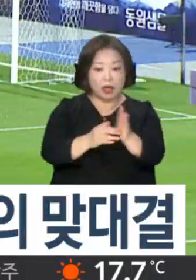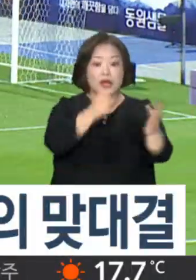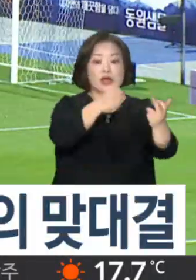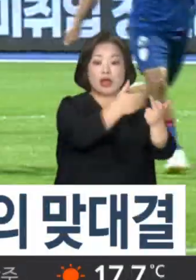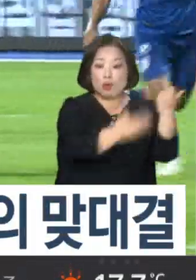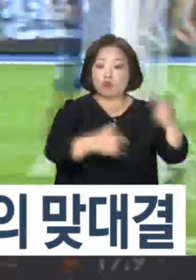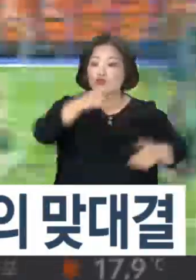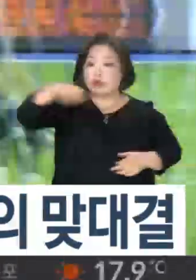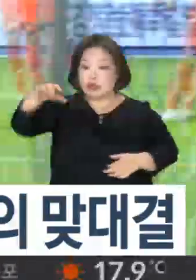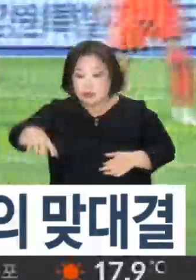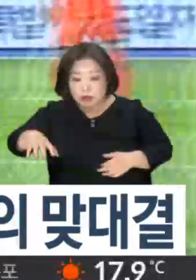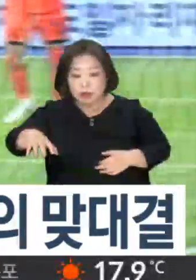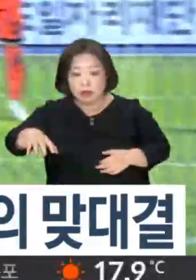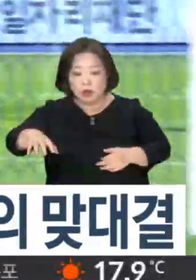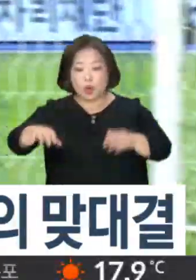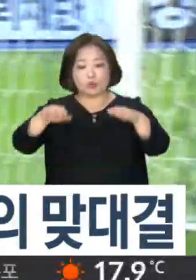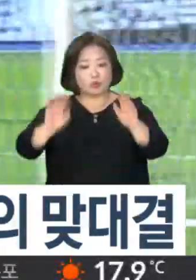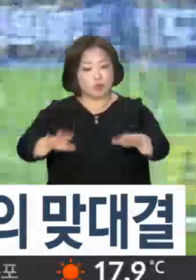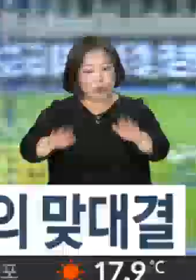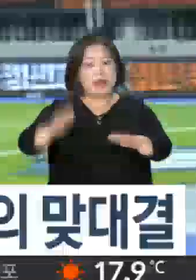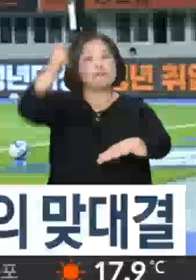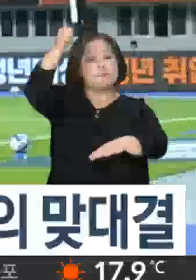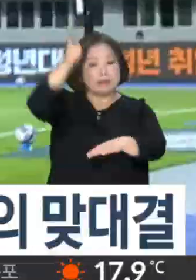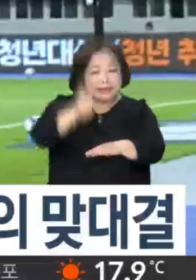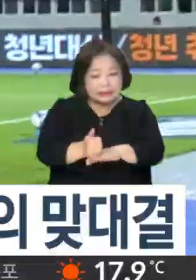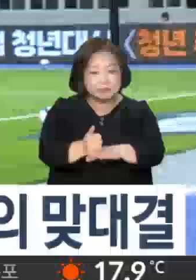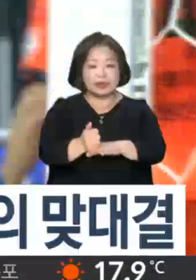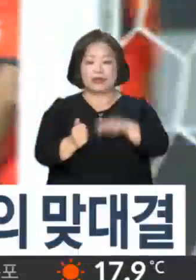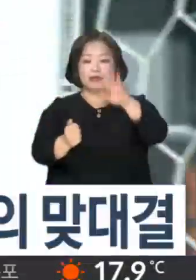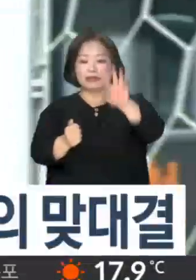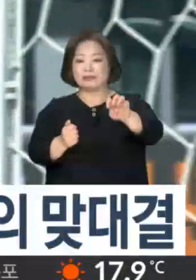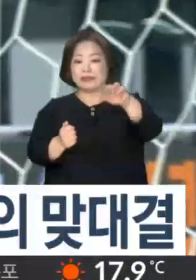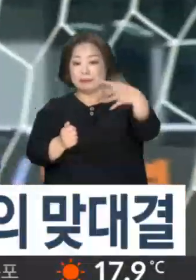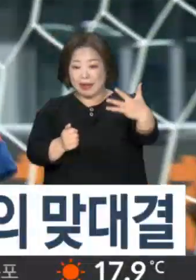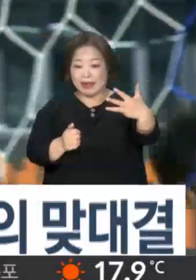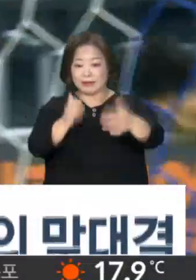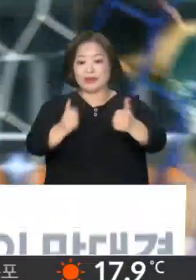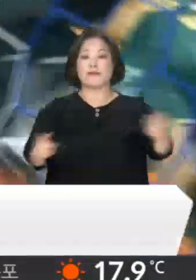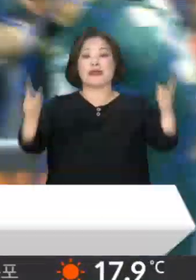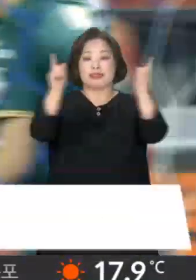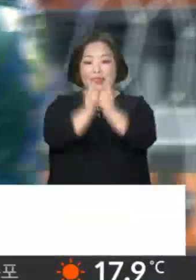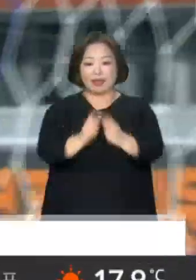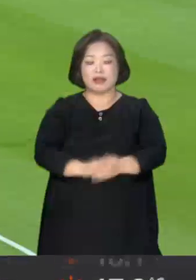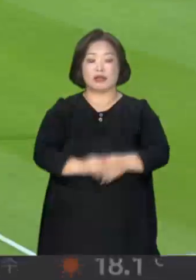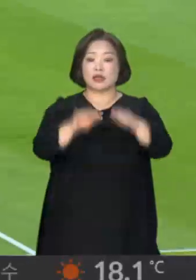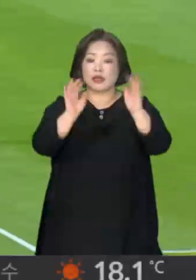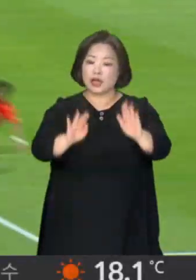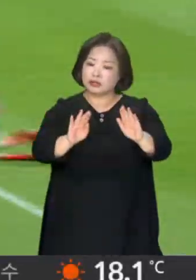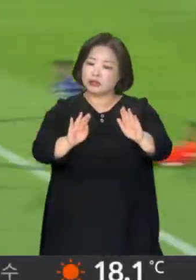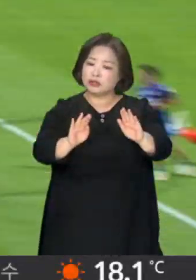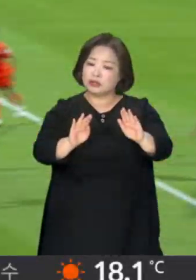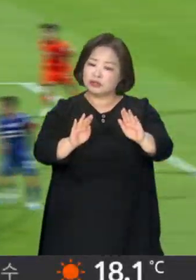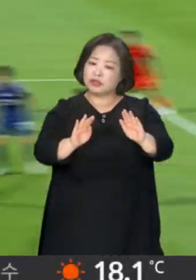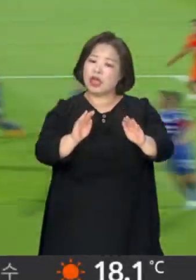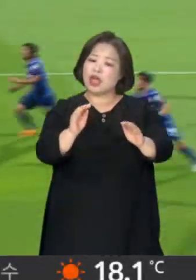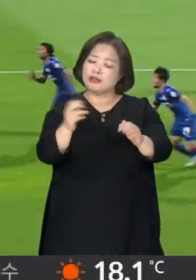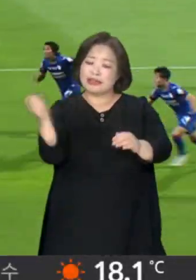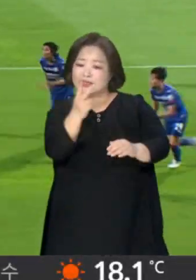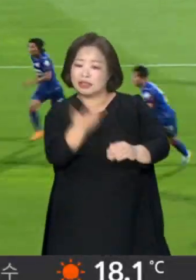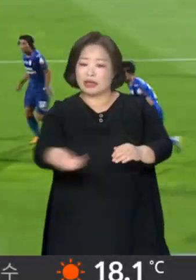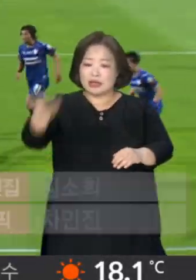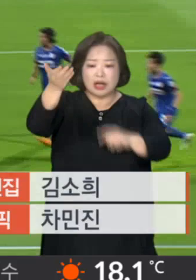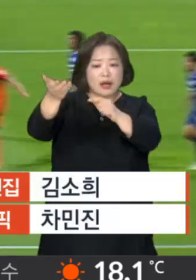강원과 수원은 공교롭게도 올 시즌 마지막 38라운드에서 만납니다. 1부 리그 잔류 불씨를 살리느냐,